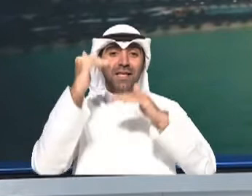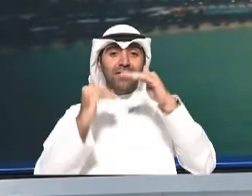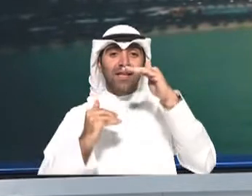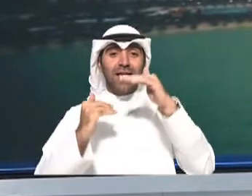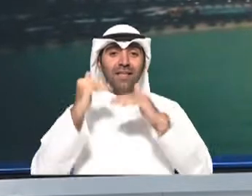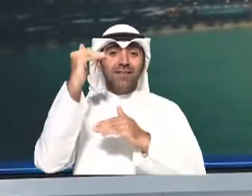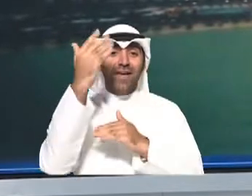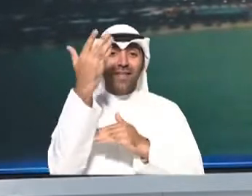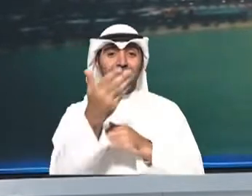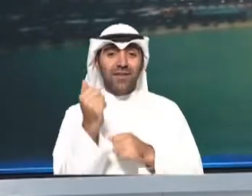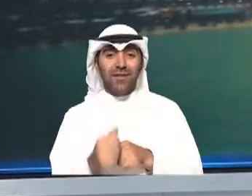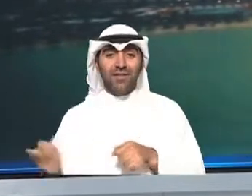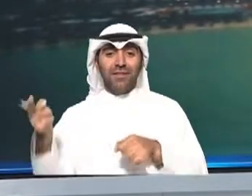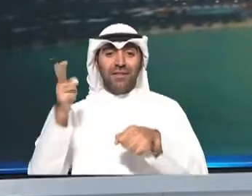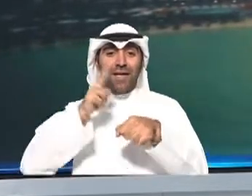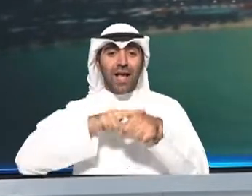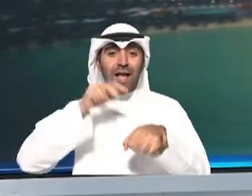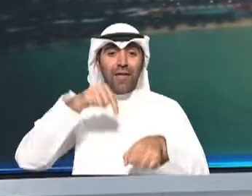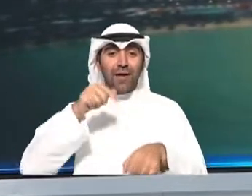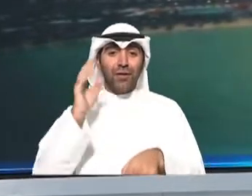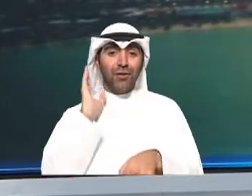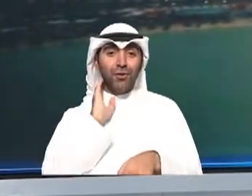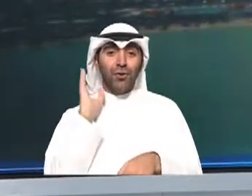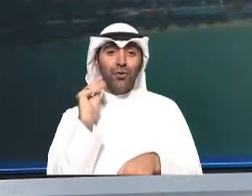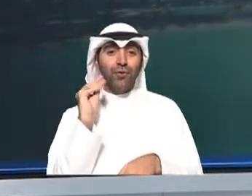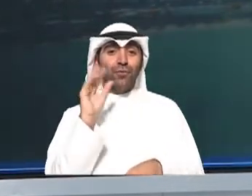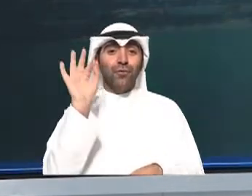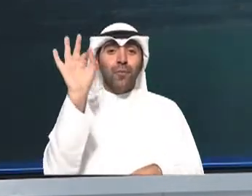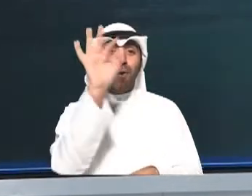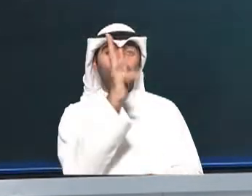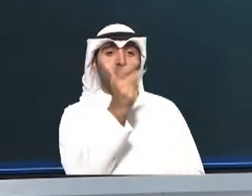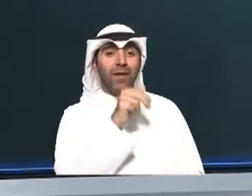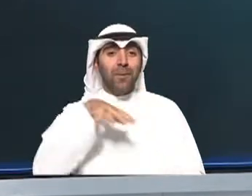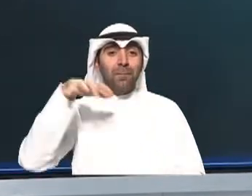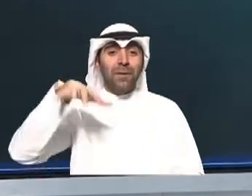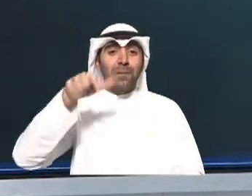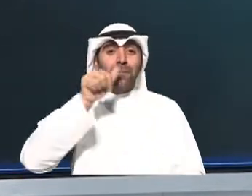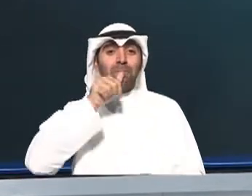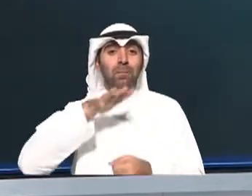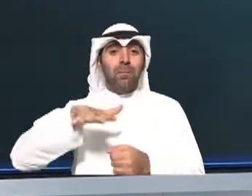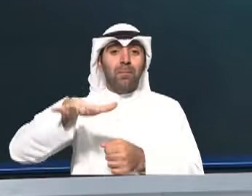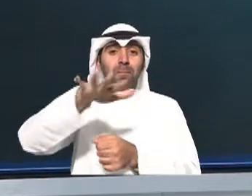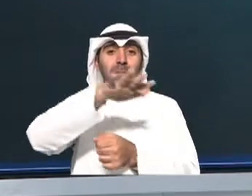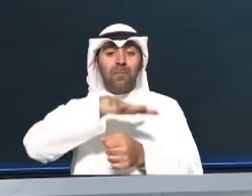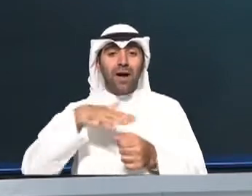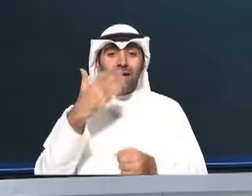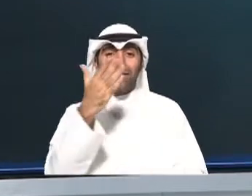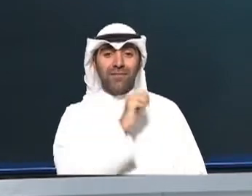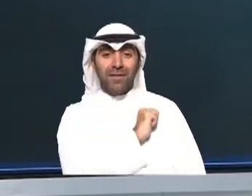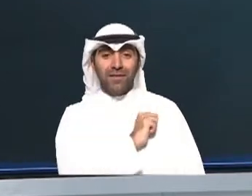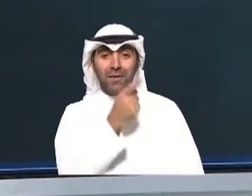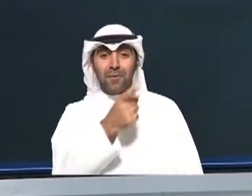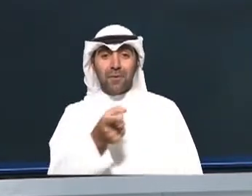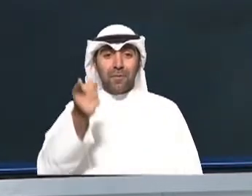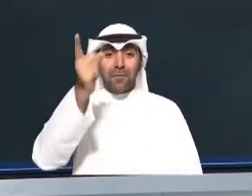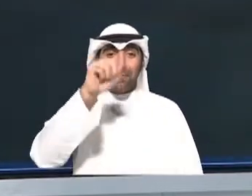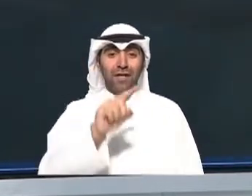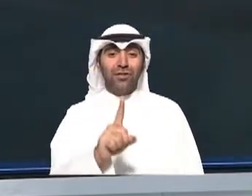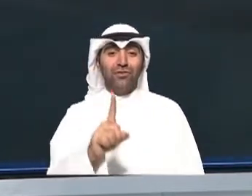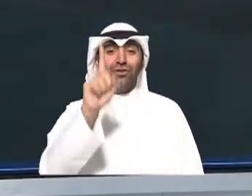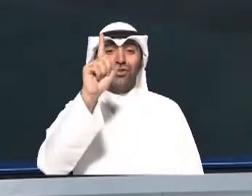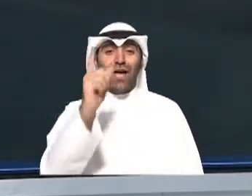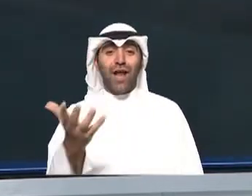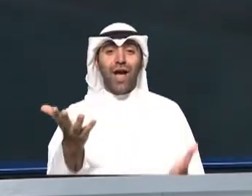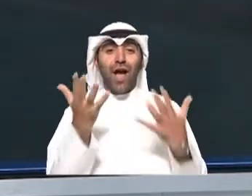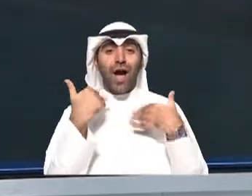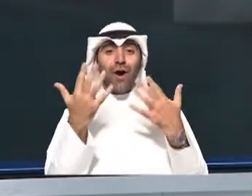الأجواء المعتدلة إلى الرطبة خاصة على المناطق الساحلية، ولكن باكر إن شاء الله راح تتحول الرياح شمالية غربية خفيفة